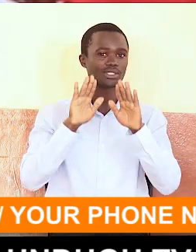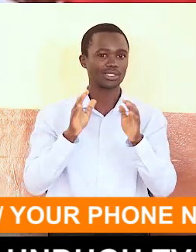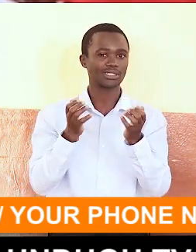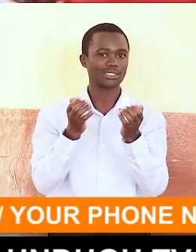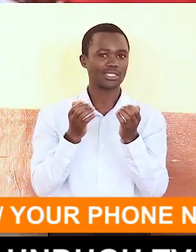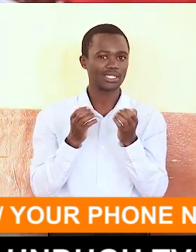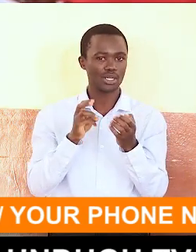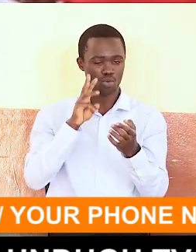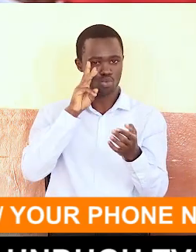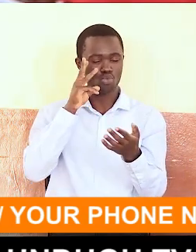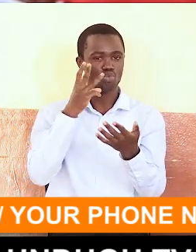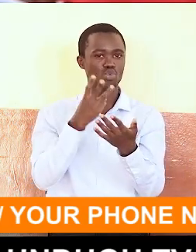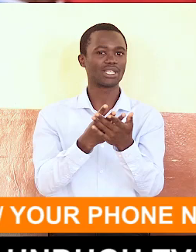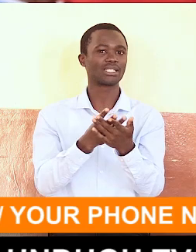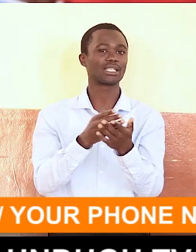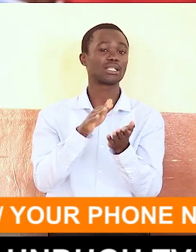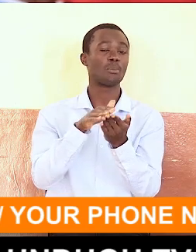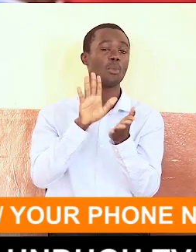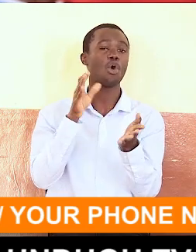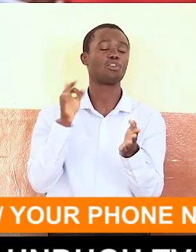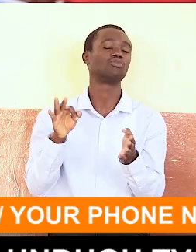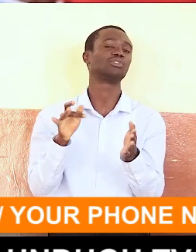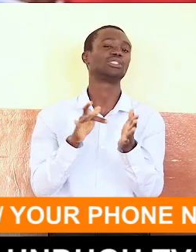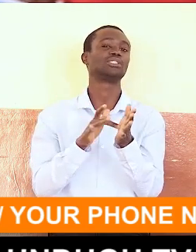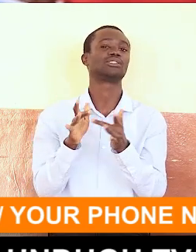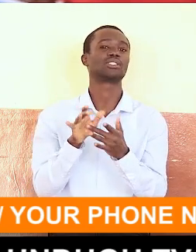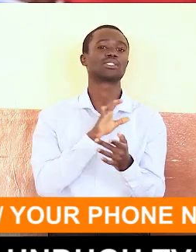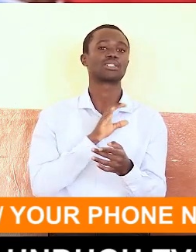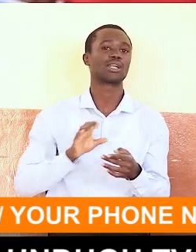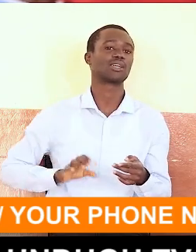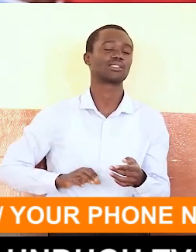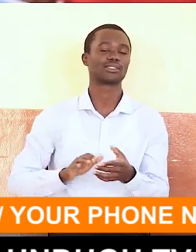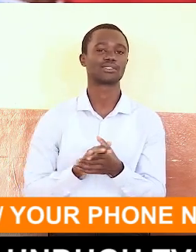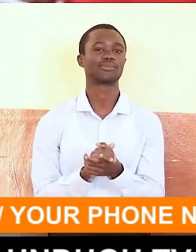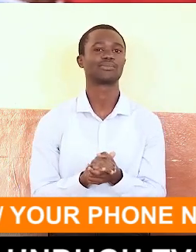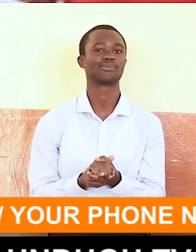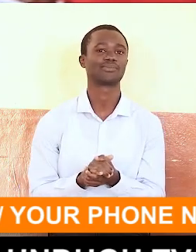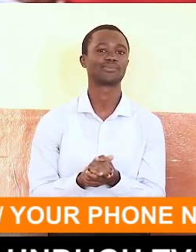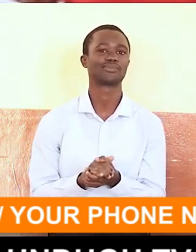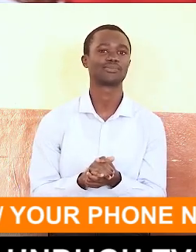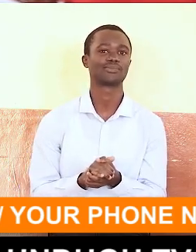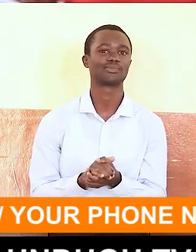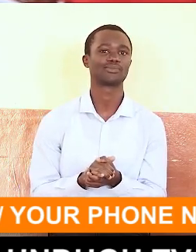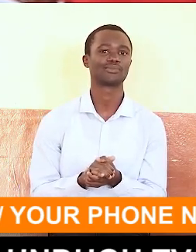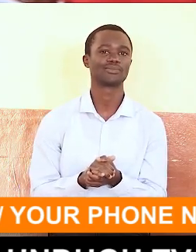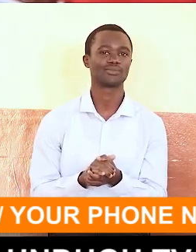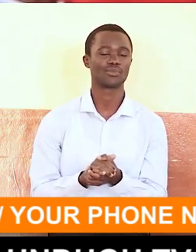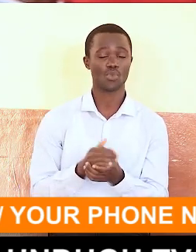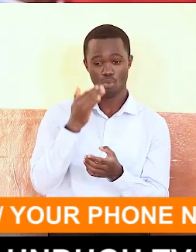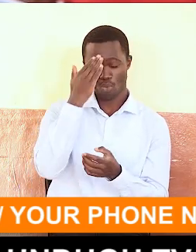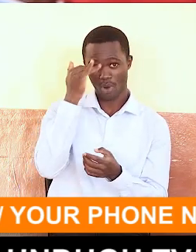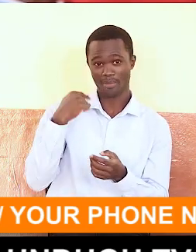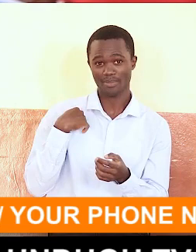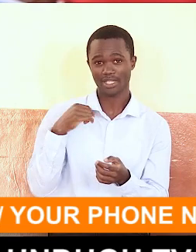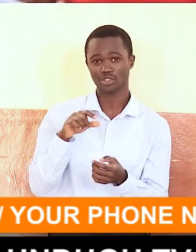tunaohitaji mashahidi zaidi wa Yesu. Na siku hiyo ndio nikachagua